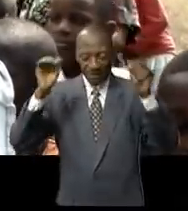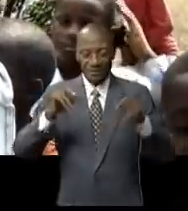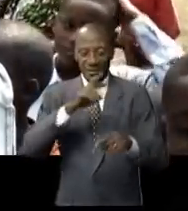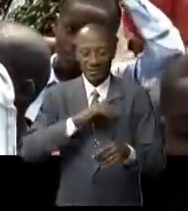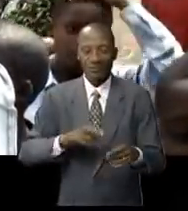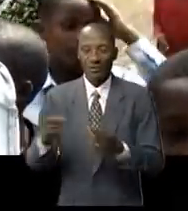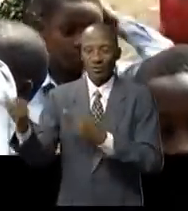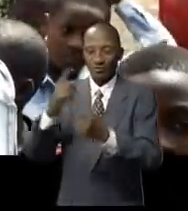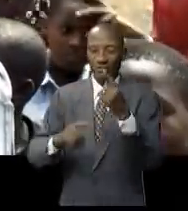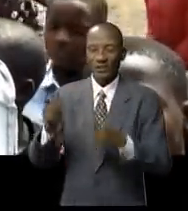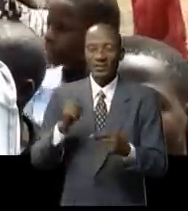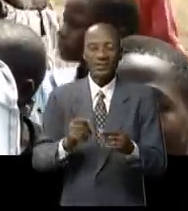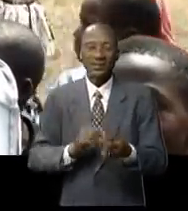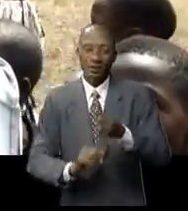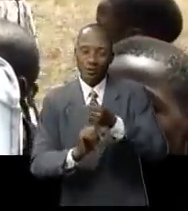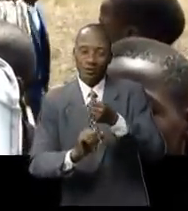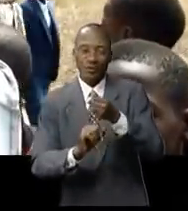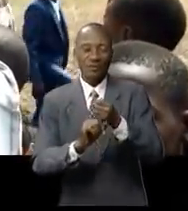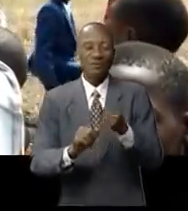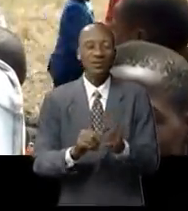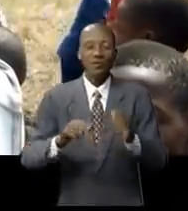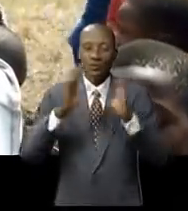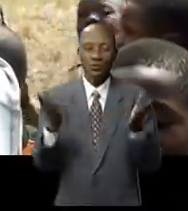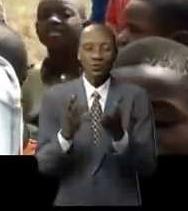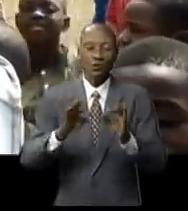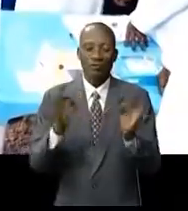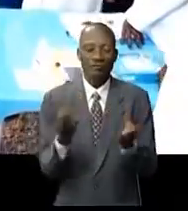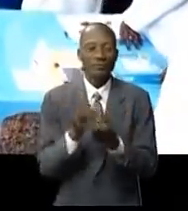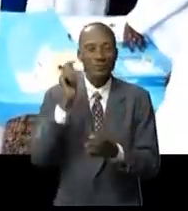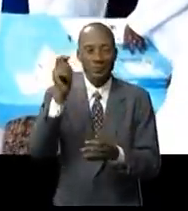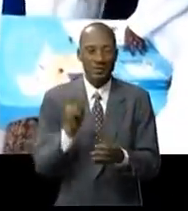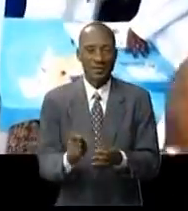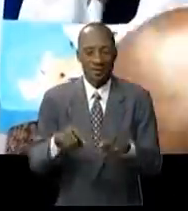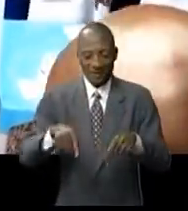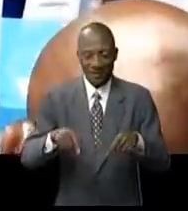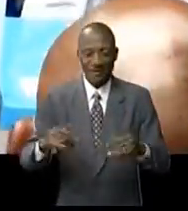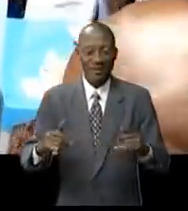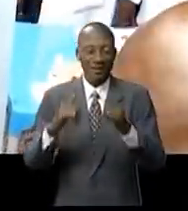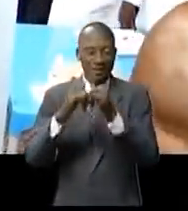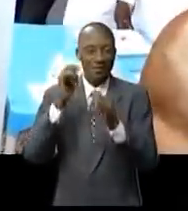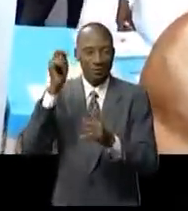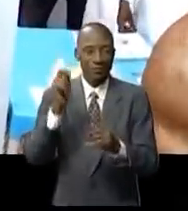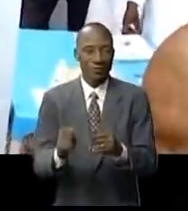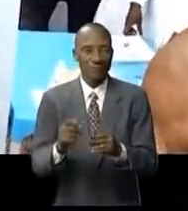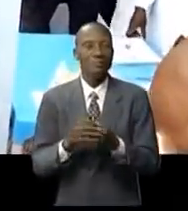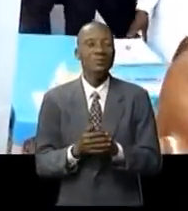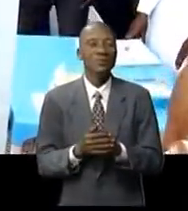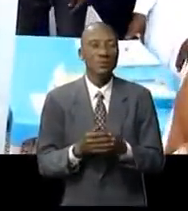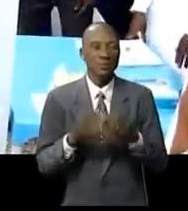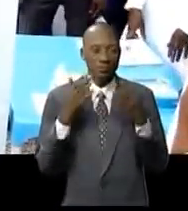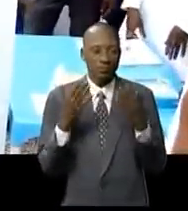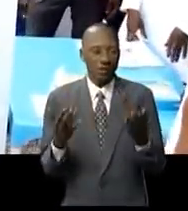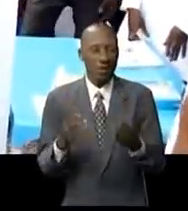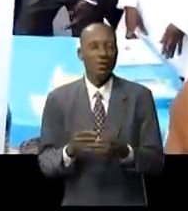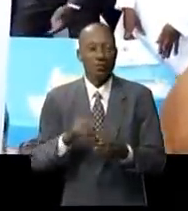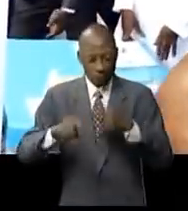soulager l'ensemble de la famille militaire. Alors, c'est un soulagement. Il faut préciser que cette vente s'effectuera dans les casernes des militaires et